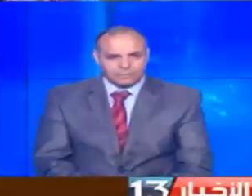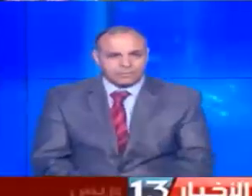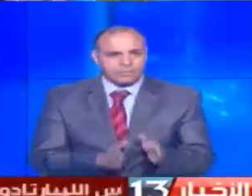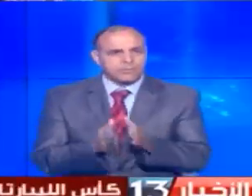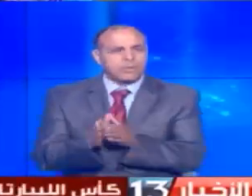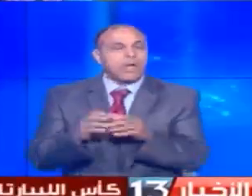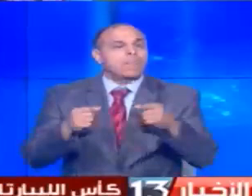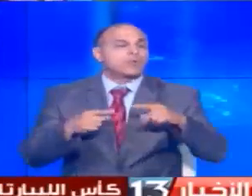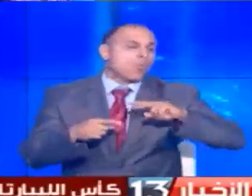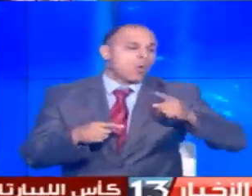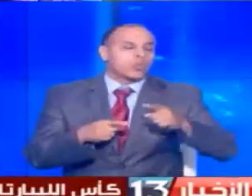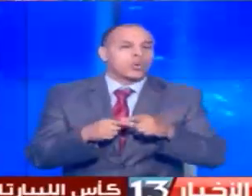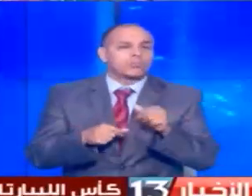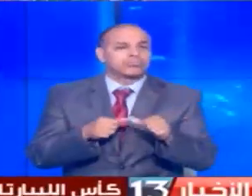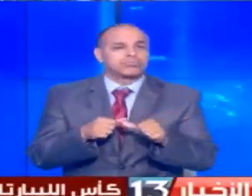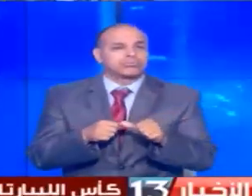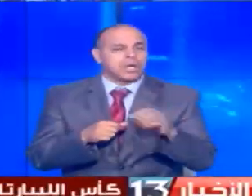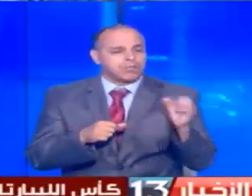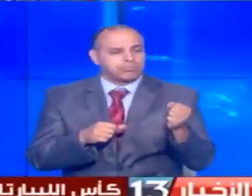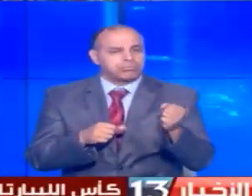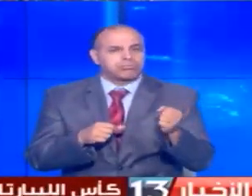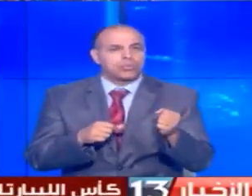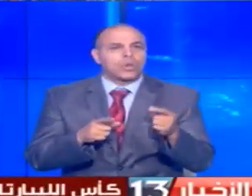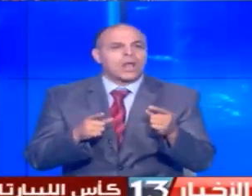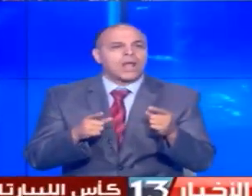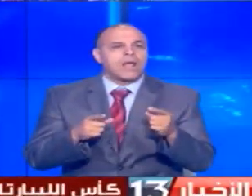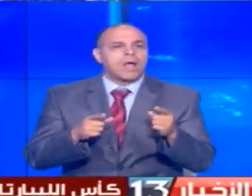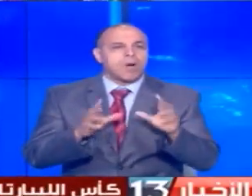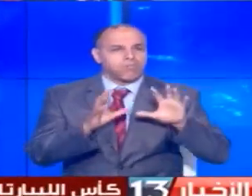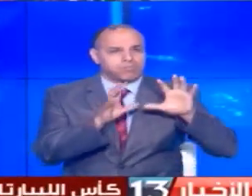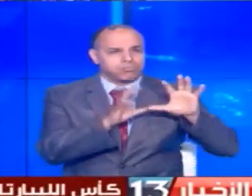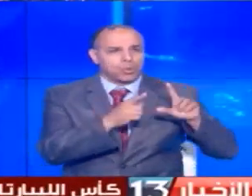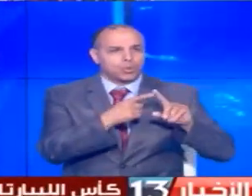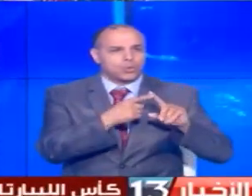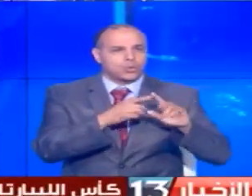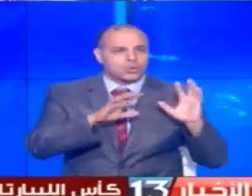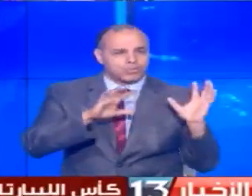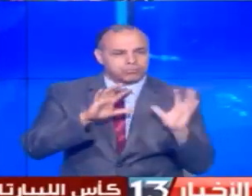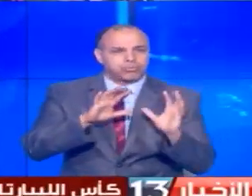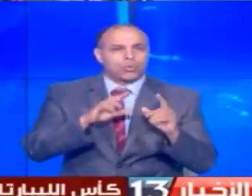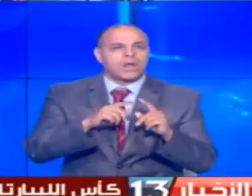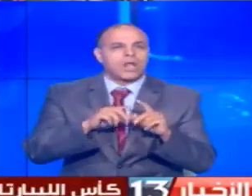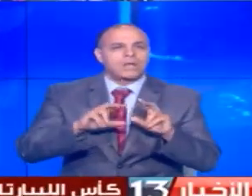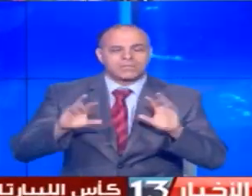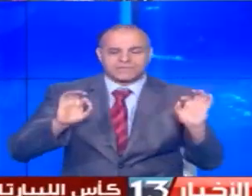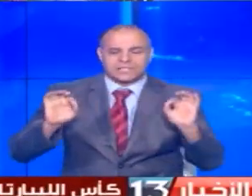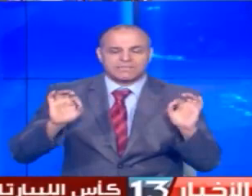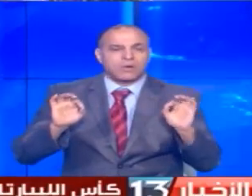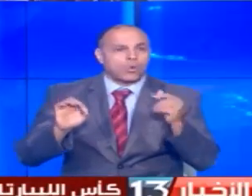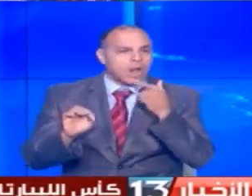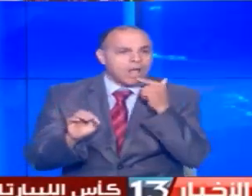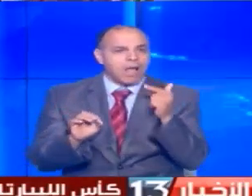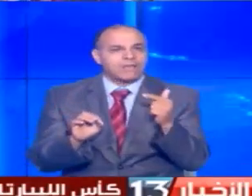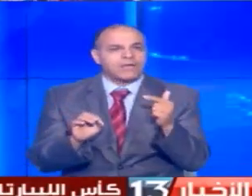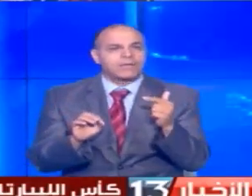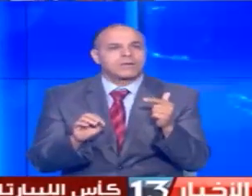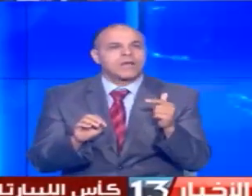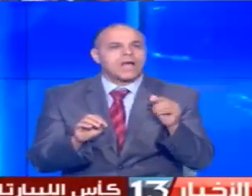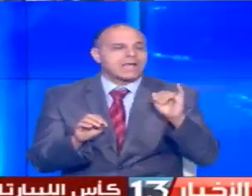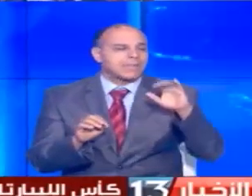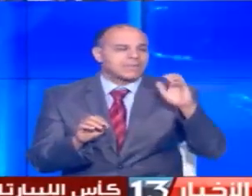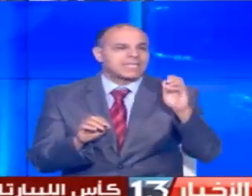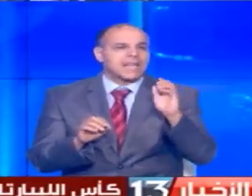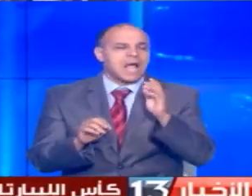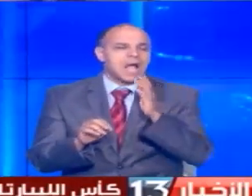وفي مواجهة أخرى، سجل تألقا لافتا لحارسي مرمى الفريقين، حسم التعادل دون أهداف النتيجة بين إنديبندينتي